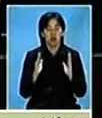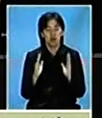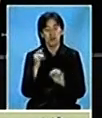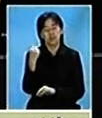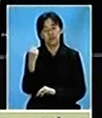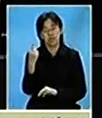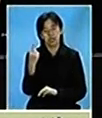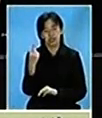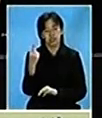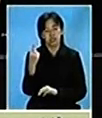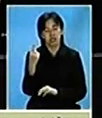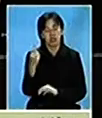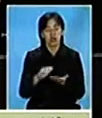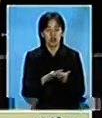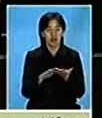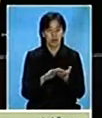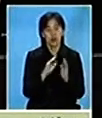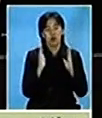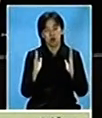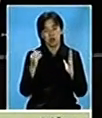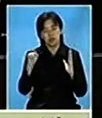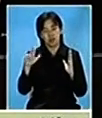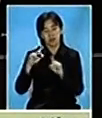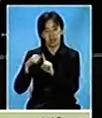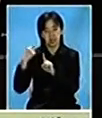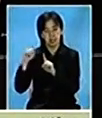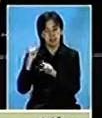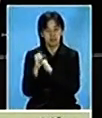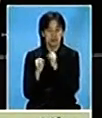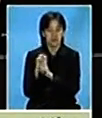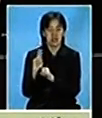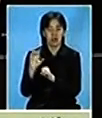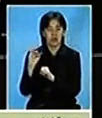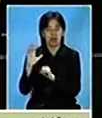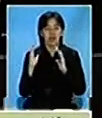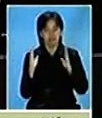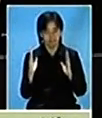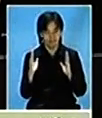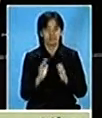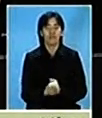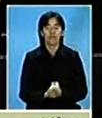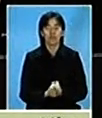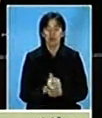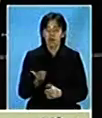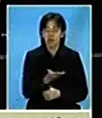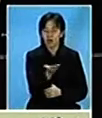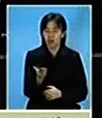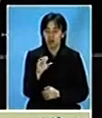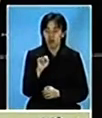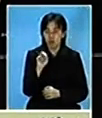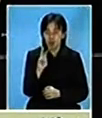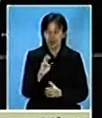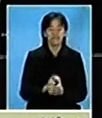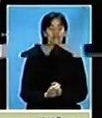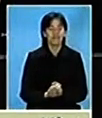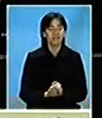11ขออภัยครับวันที่13ตุลาคม2555นะครับท่านสมาชิกครับด้วยศาสต